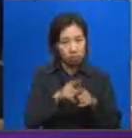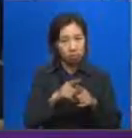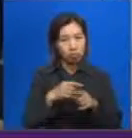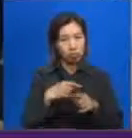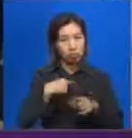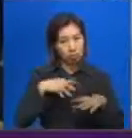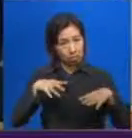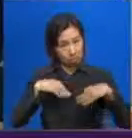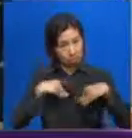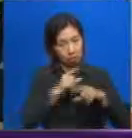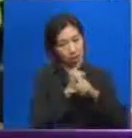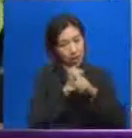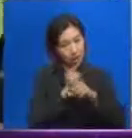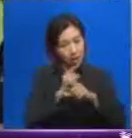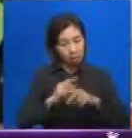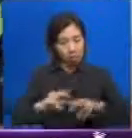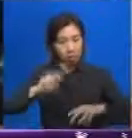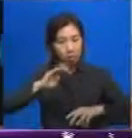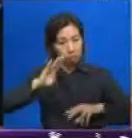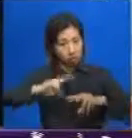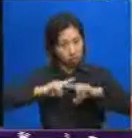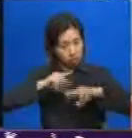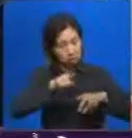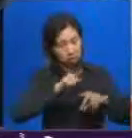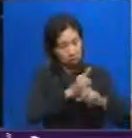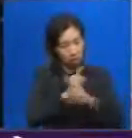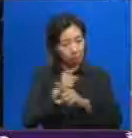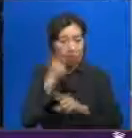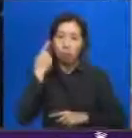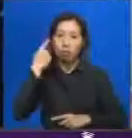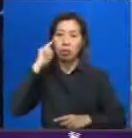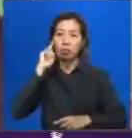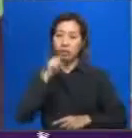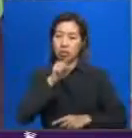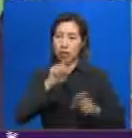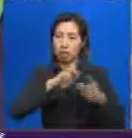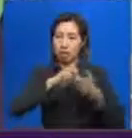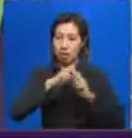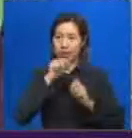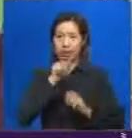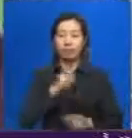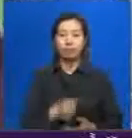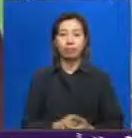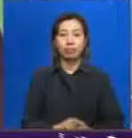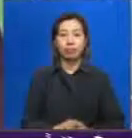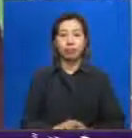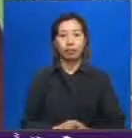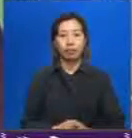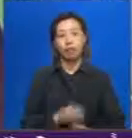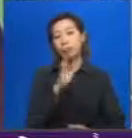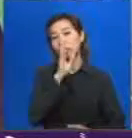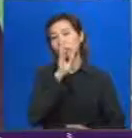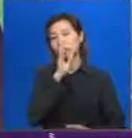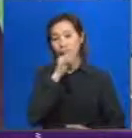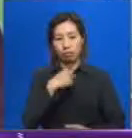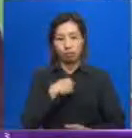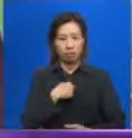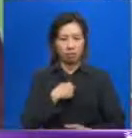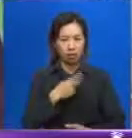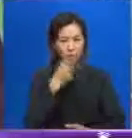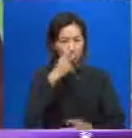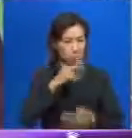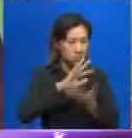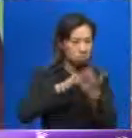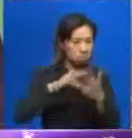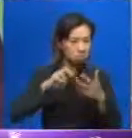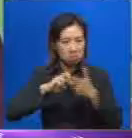องของภาคเอกชนทั้ง7สถาบันด้วยหรือไม่แค่นั้นเองคือถ้าความวุ่นวายไม่เกิ